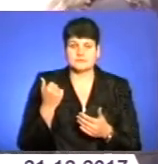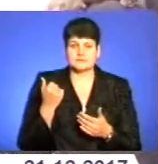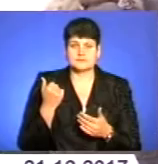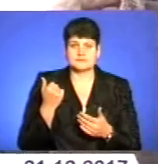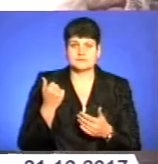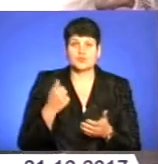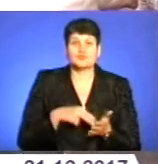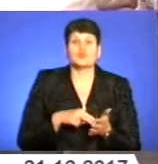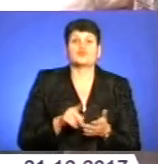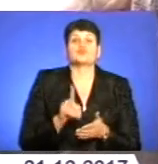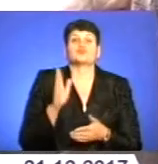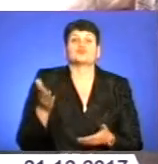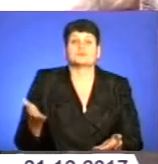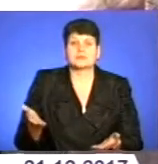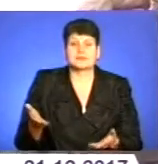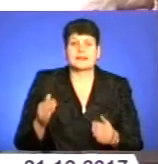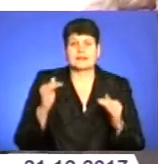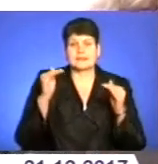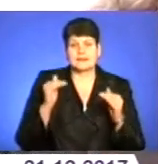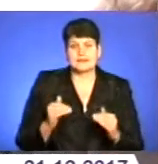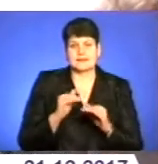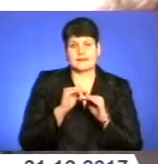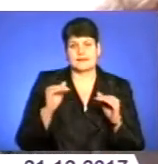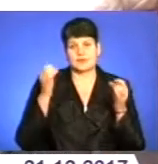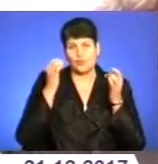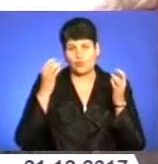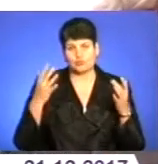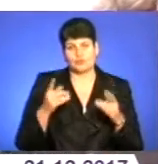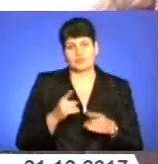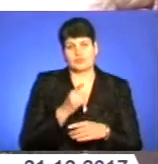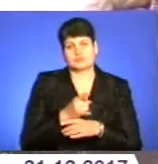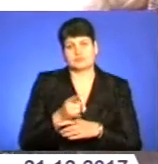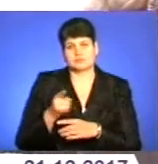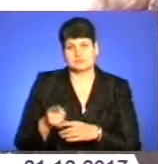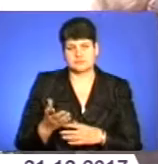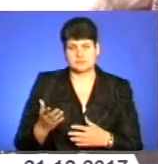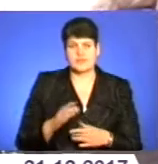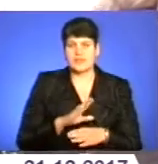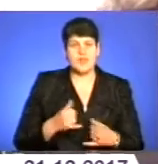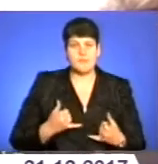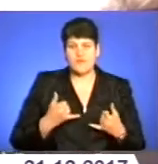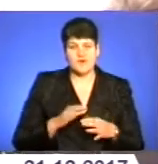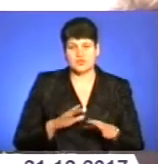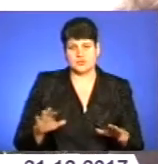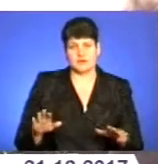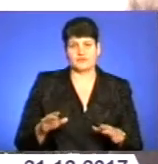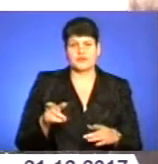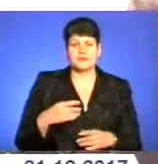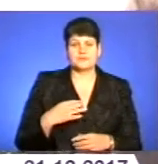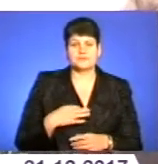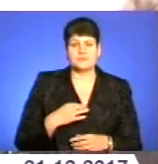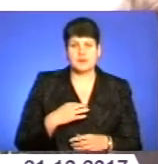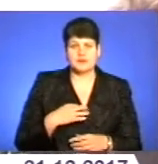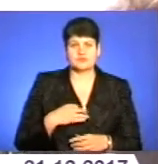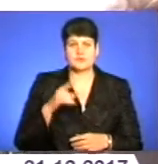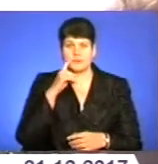мені буде. Це в першу чергу низький рівень культури саме цих водіїв, які ставлять автомобілі. які не поважають. Вони ж не розуміють, що, можливо, колись вони такі